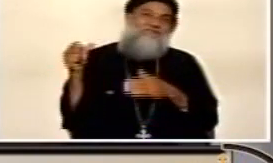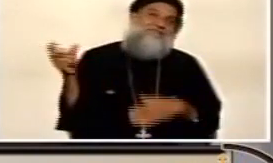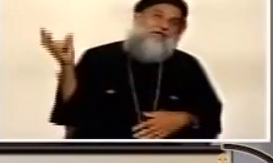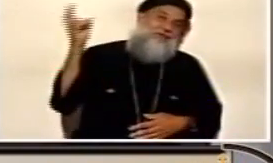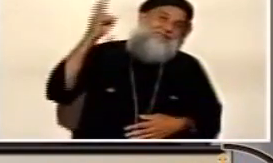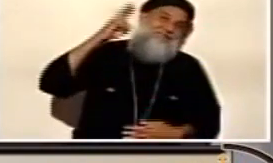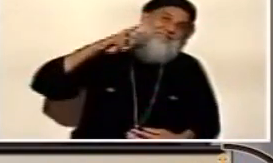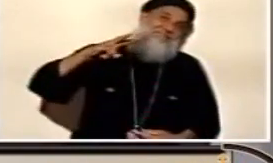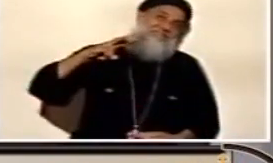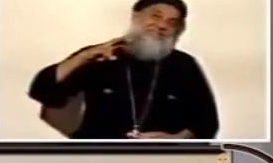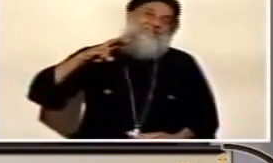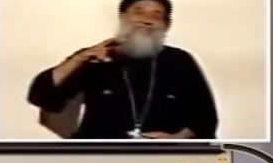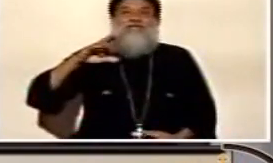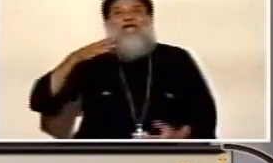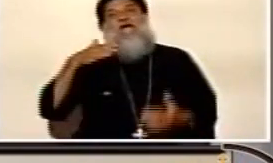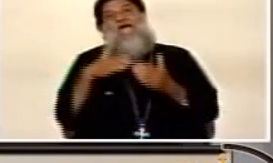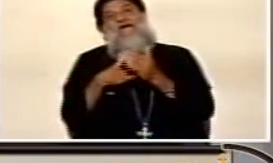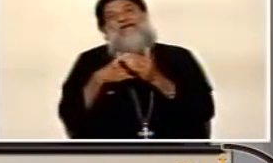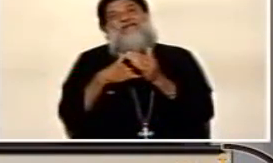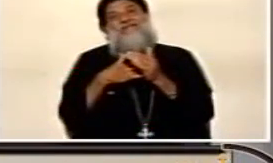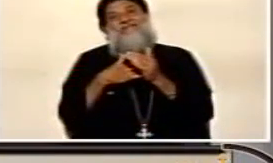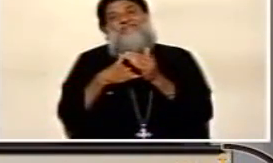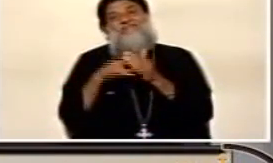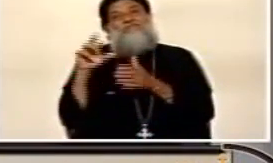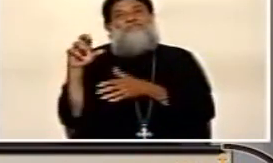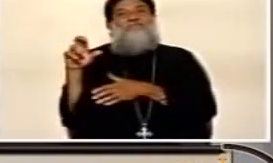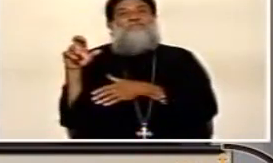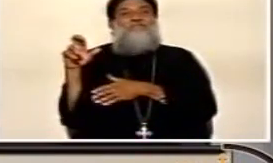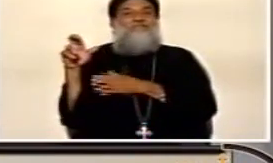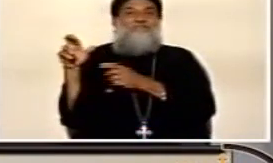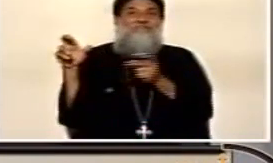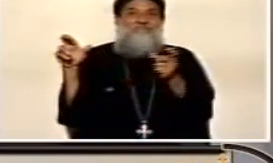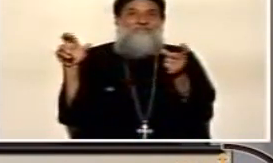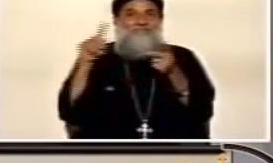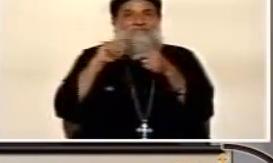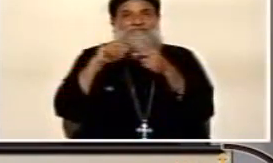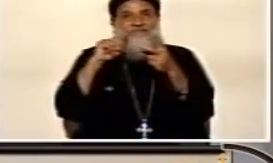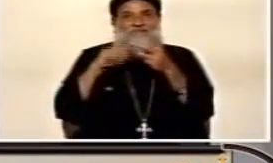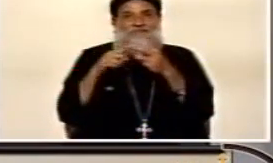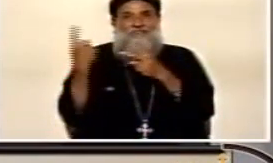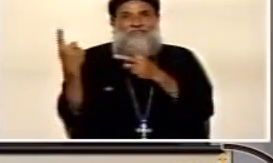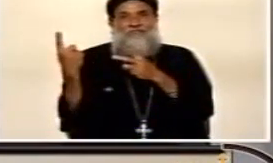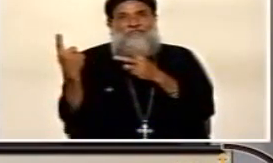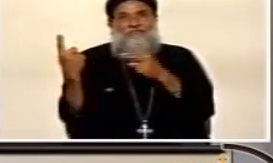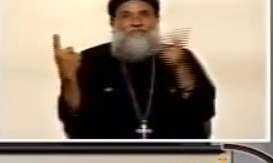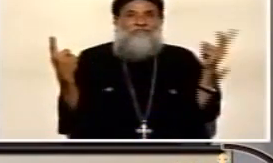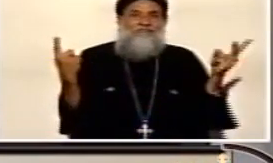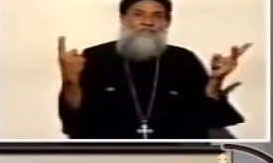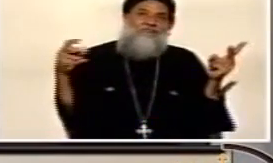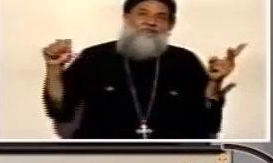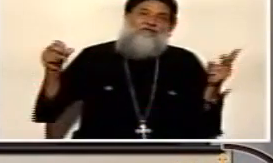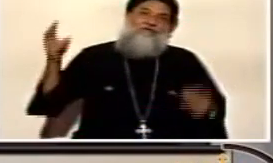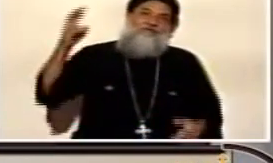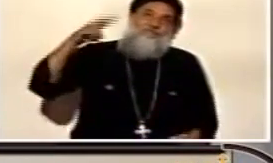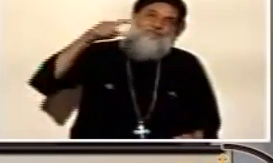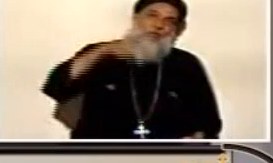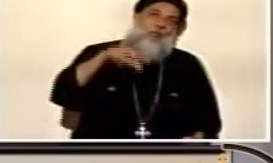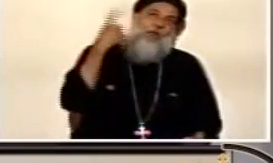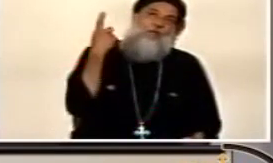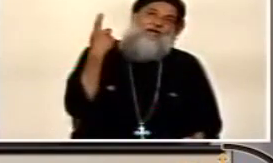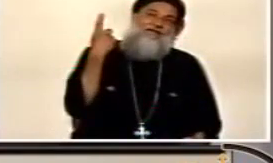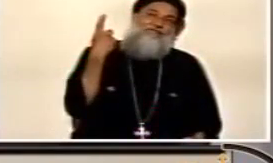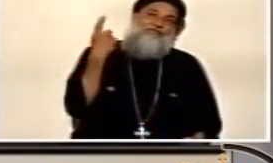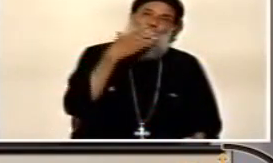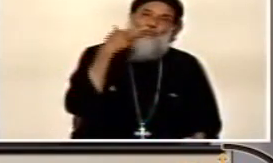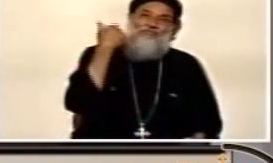29 ده يوم أحد برضو، هنقرأ إيه بقى؟ 29 برمهات ولا يوم حد واحد